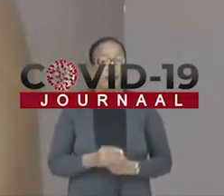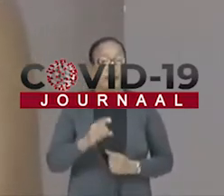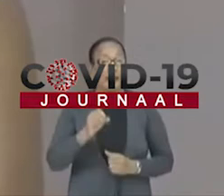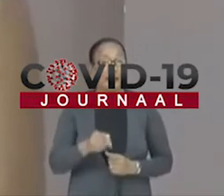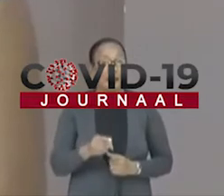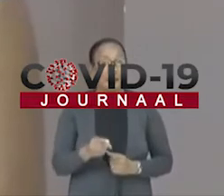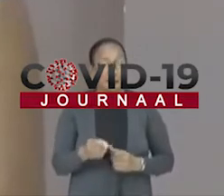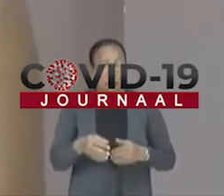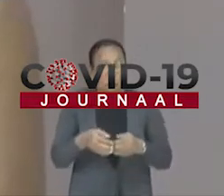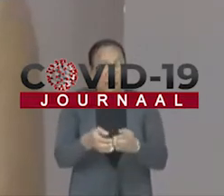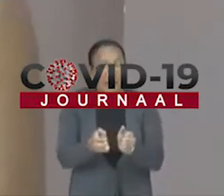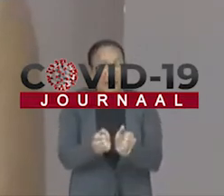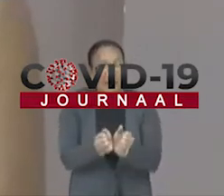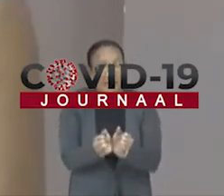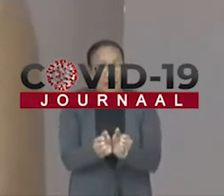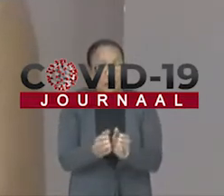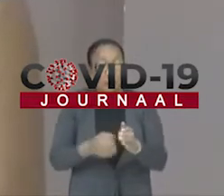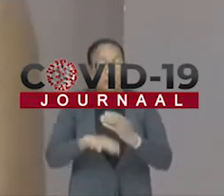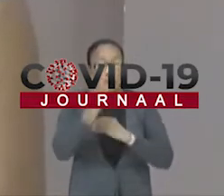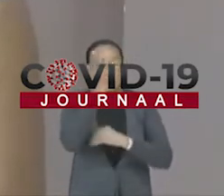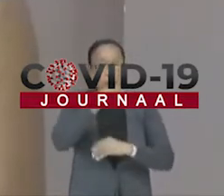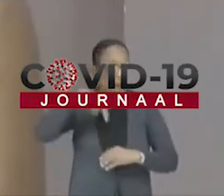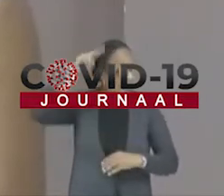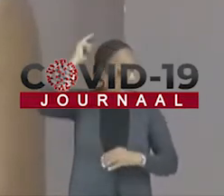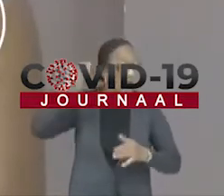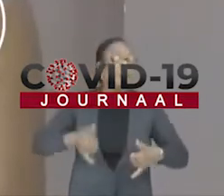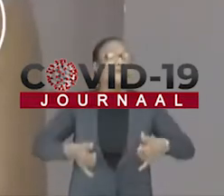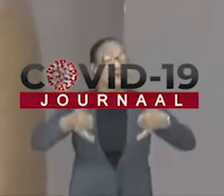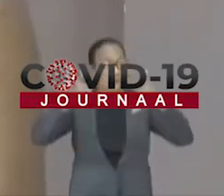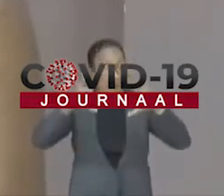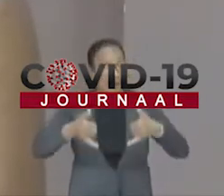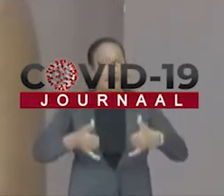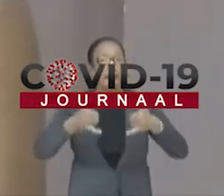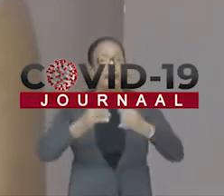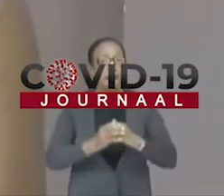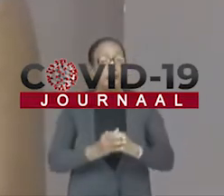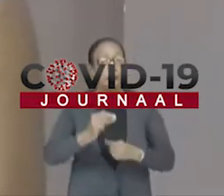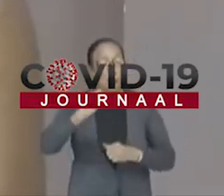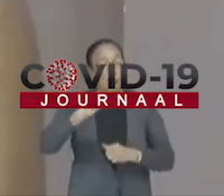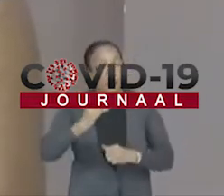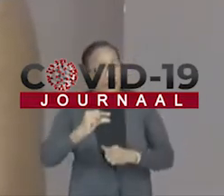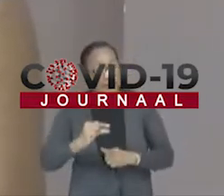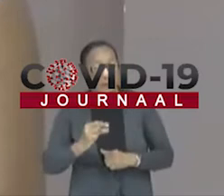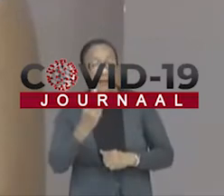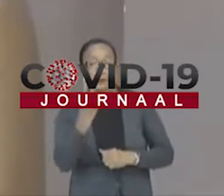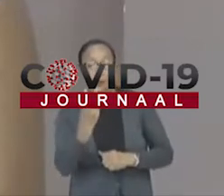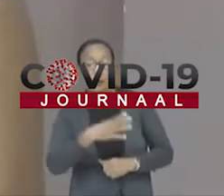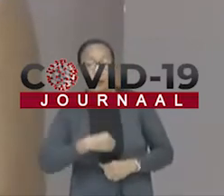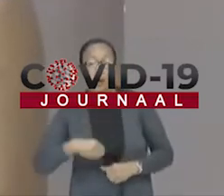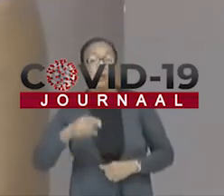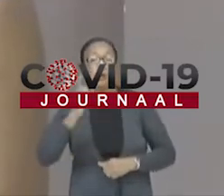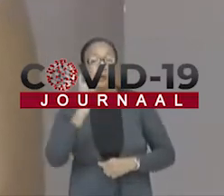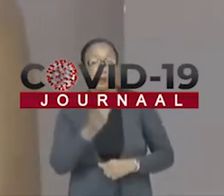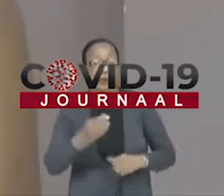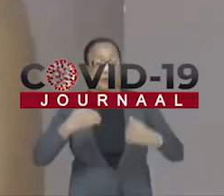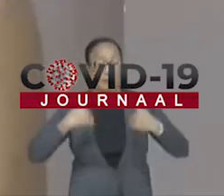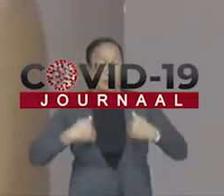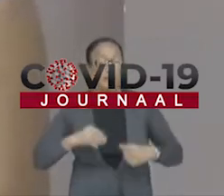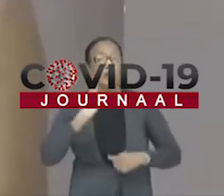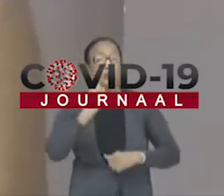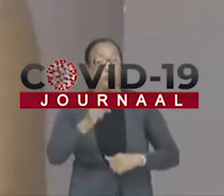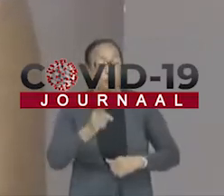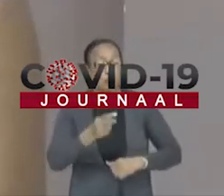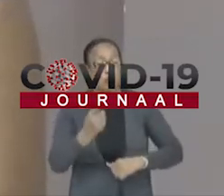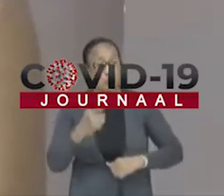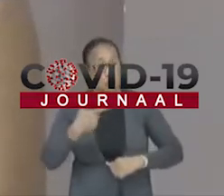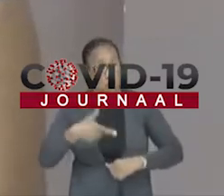een kleine gemeenschap als Suriname erg veel. Nog minimaal 200.000 burgers dienen gevaccineerd te worden